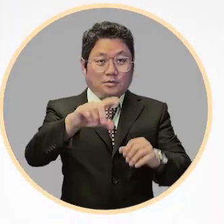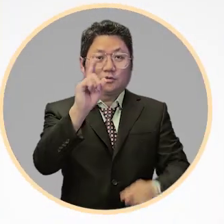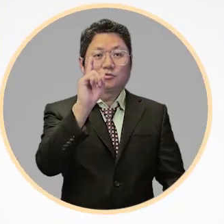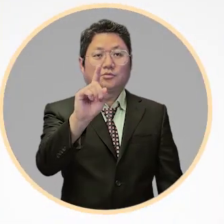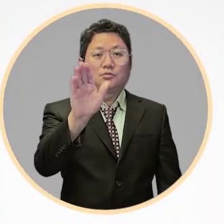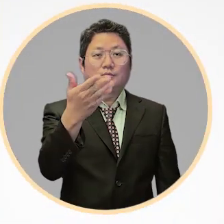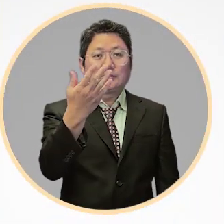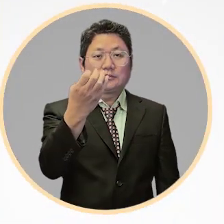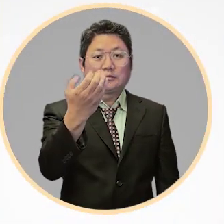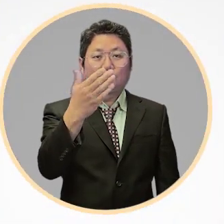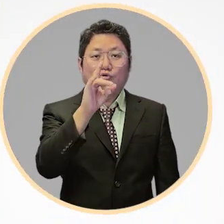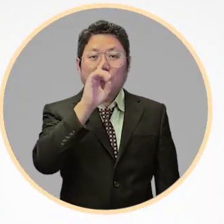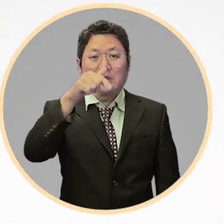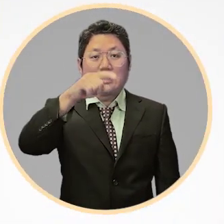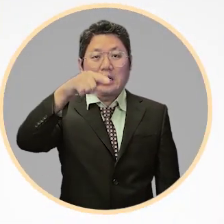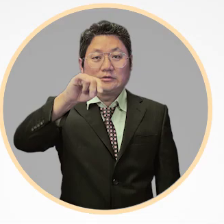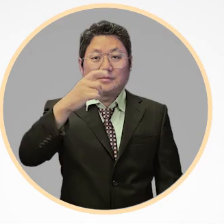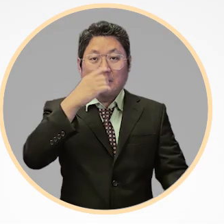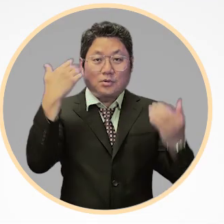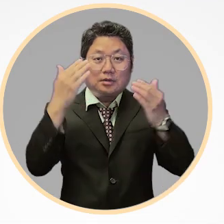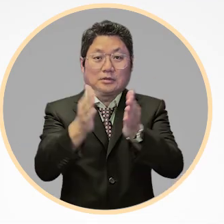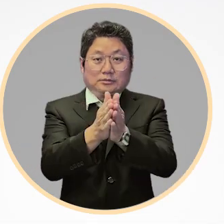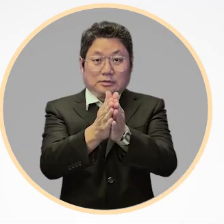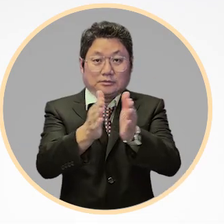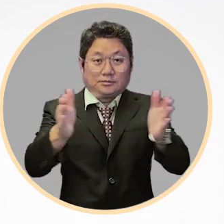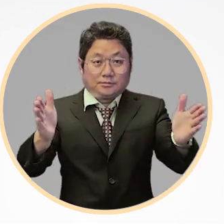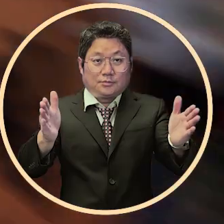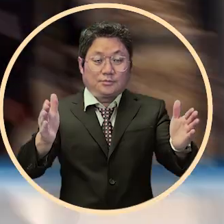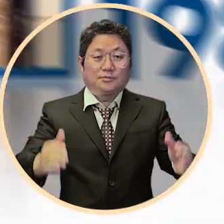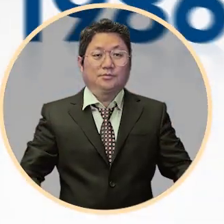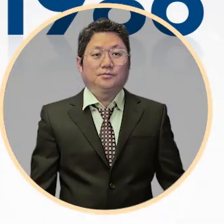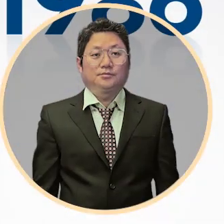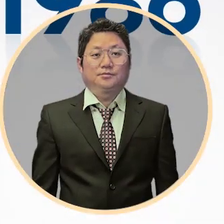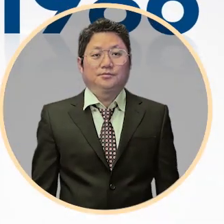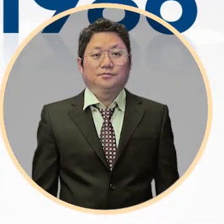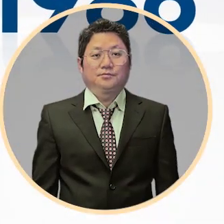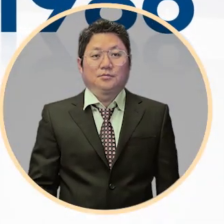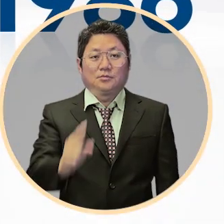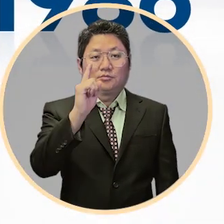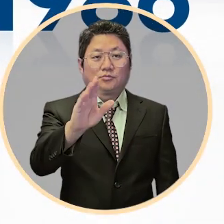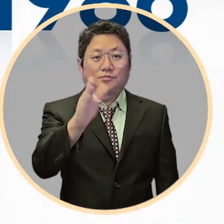국립재활원은 1949년 중앙각심학원으로 시작하였으며